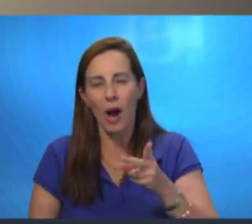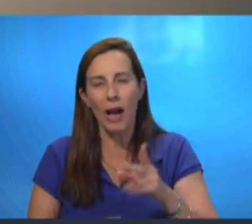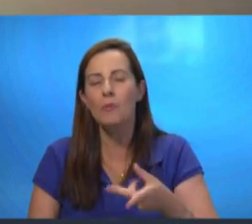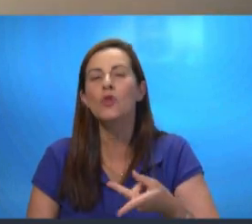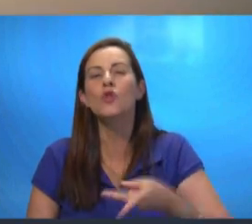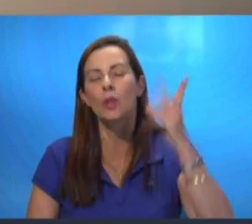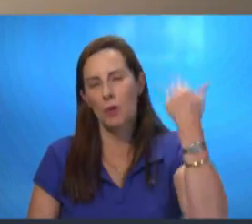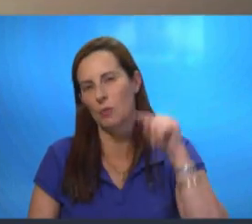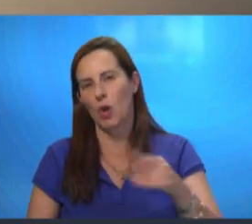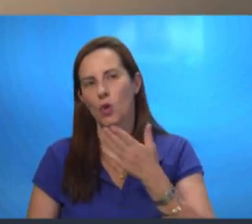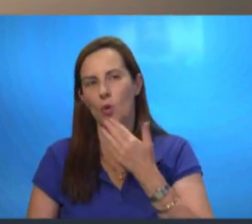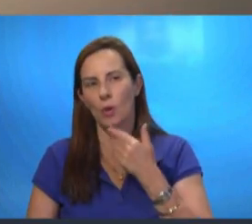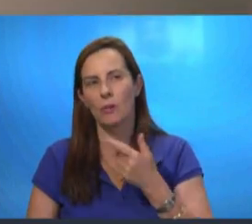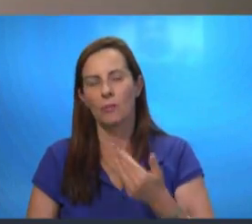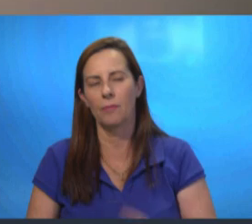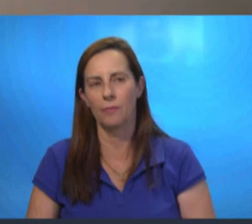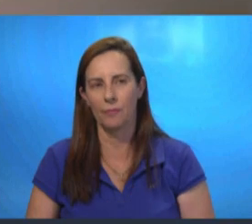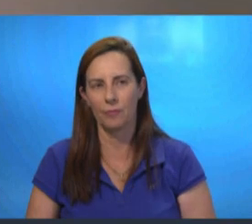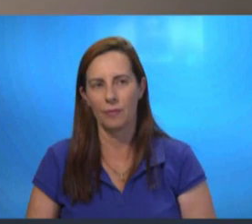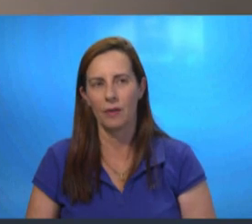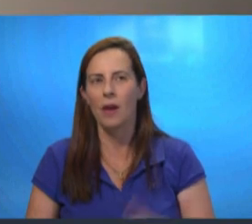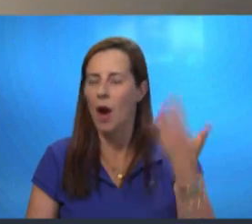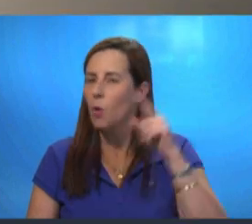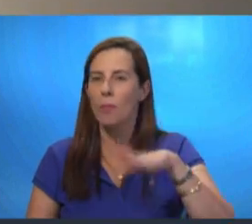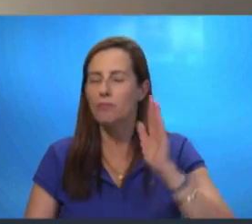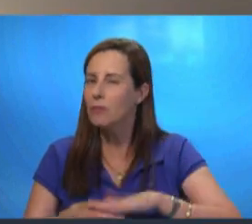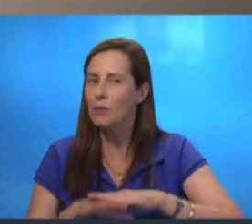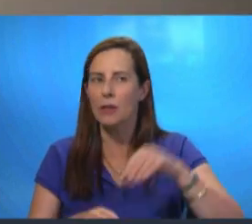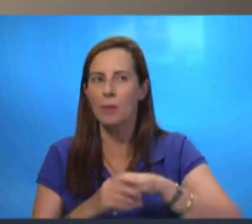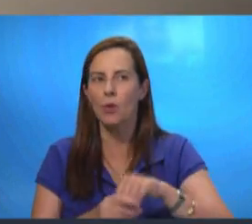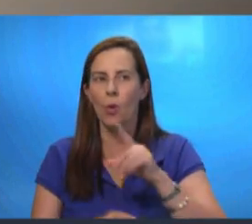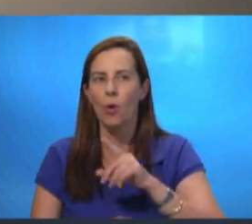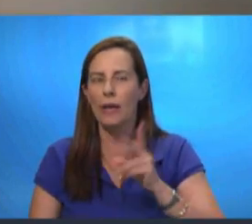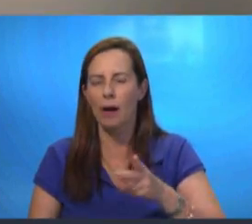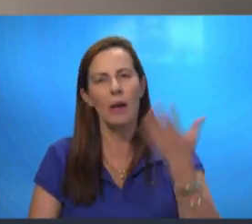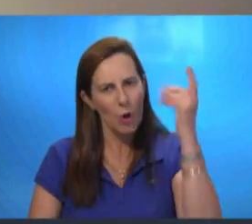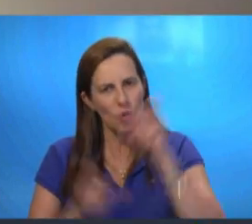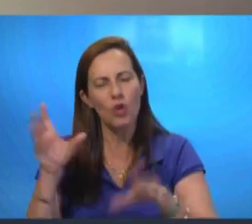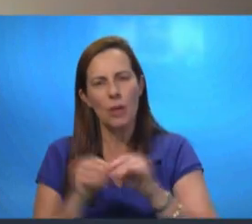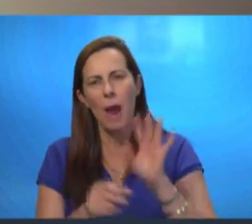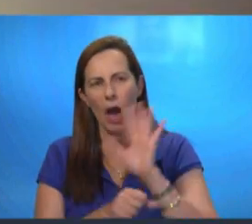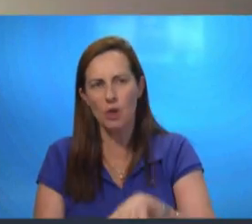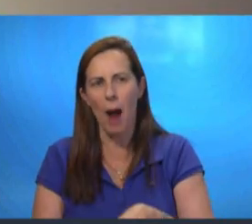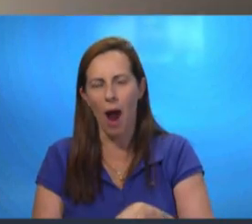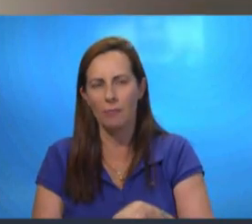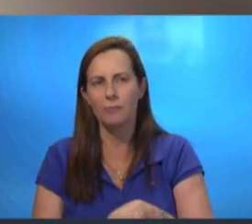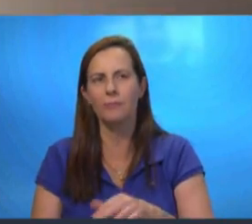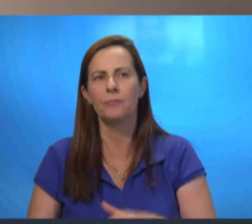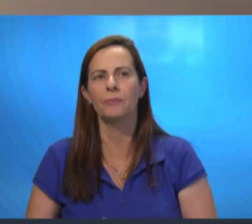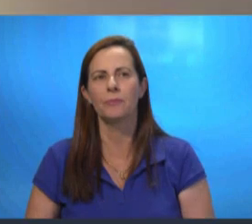كانوا عراقيين اكثر مما كانوا يهود يعني كانوا اصحاب مناصب اصحاب مناصب في العراق واصحاب